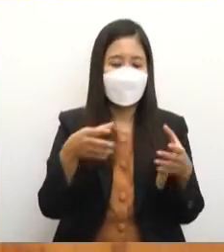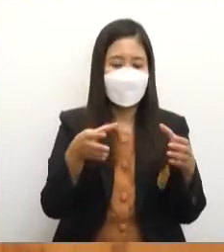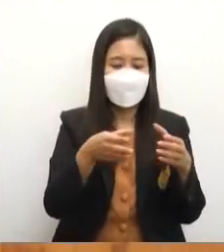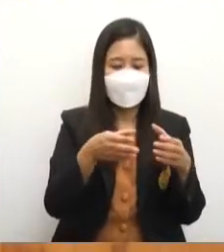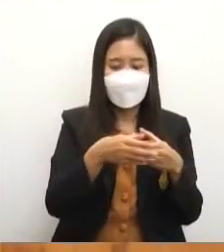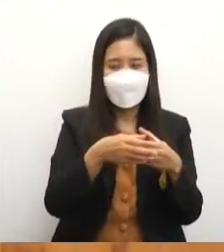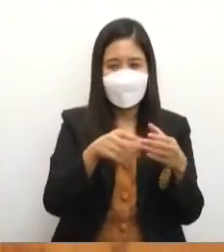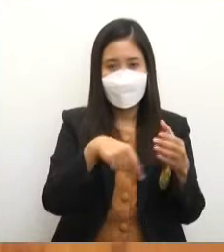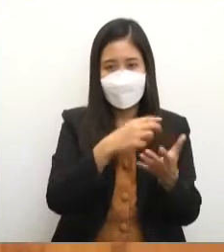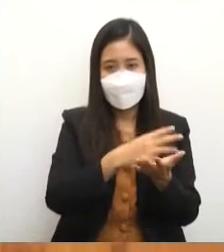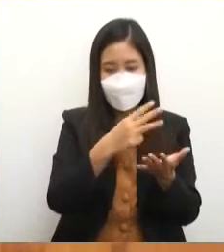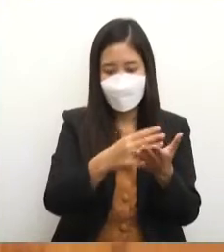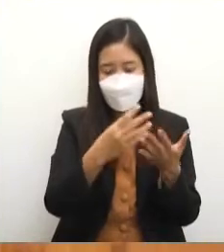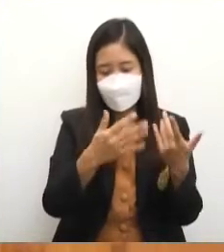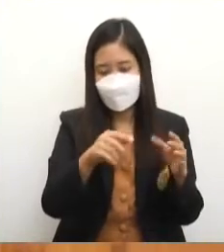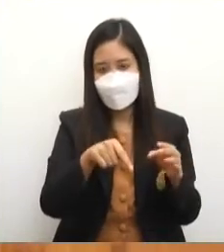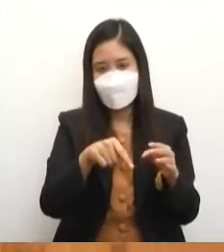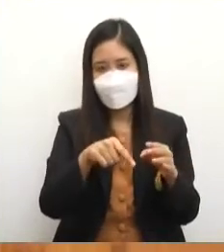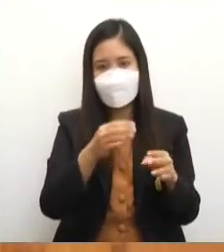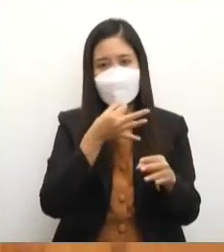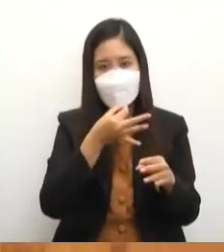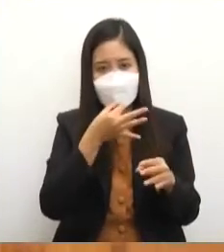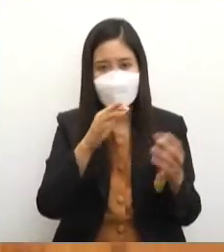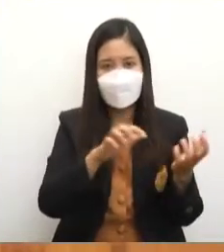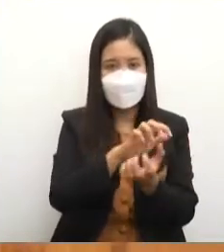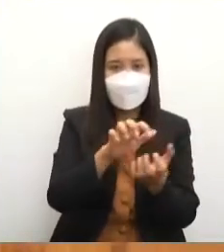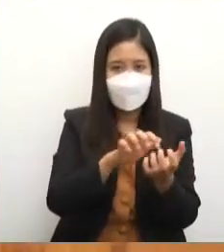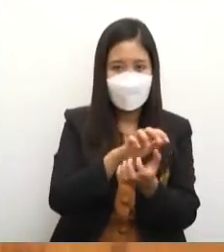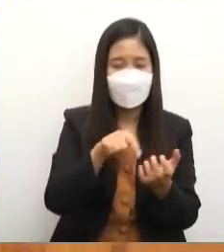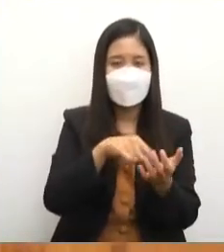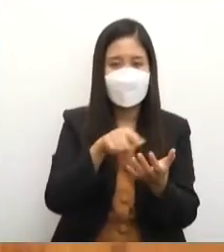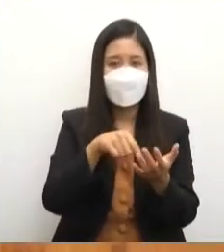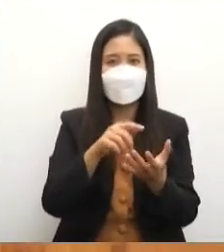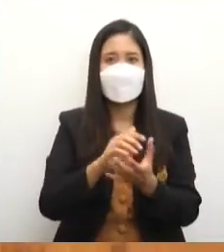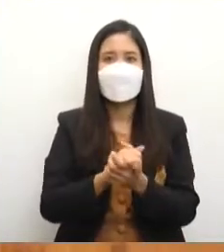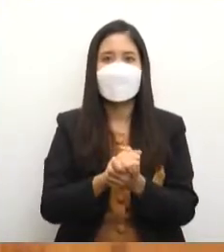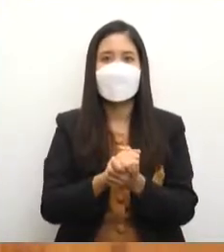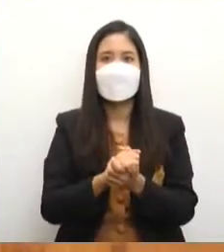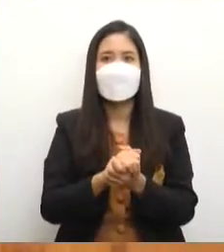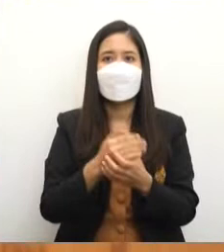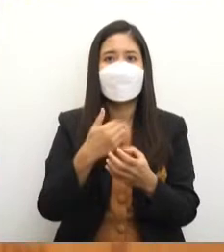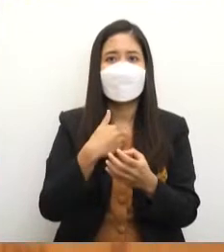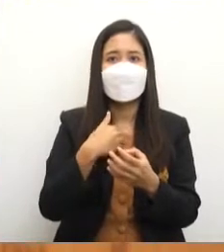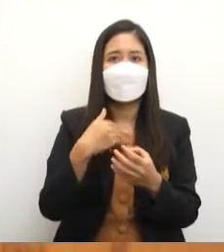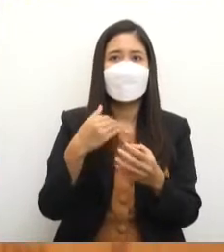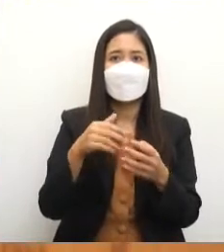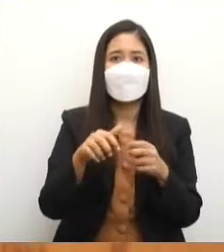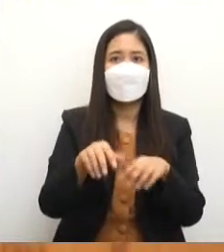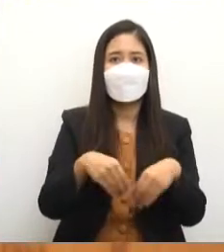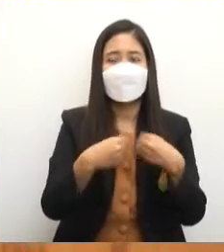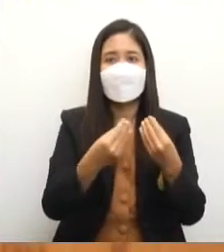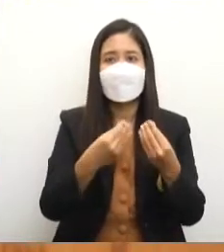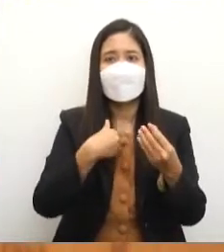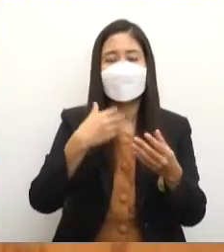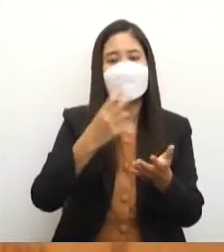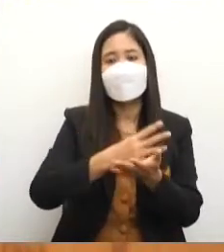การประเมินผลตามสภาพจริงประเมินผลจากชิ้นงานแล้วก็แบบทดสอบเหมือนวิธีการที่ทั่วไป